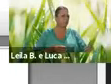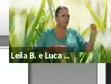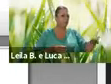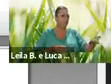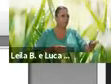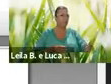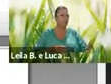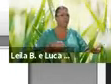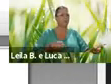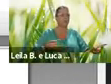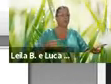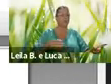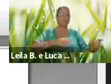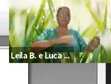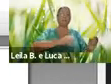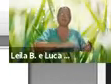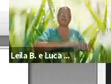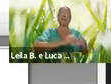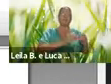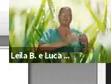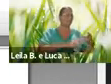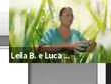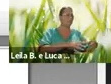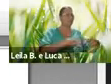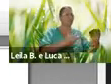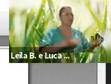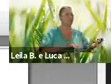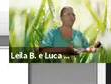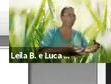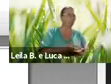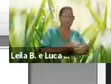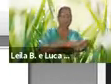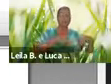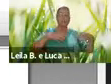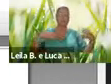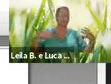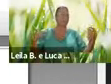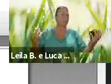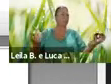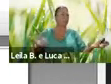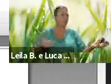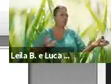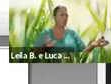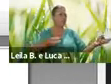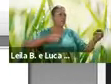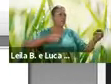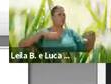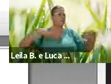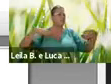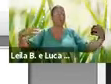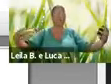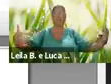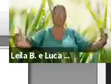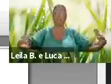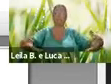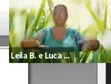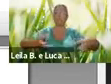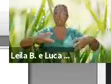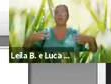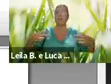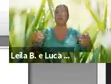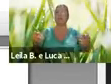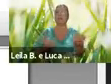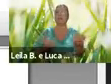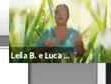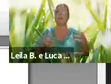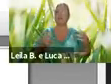hai fatto? Non deve pestiggiare perché siamo in una società, dobbiamo comprenderci, in questa società c'è